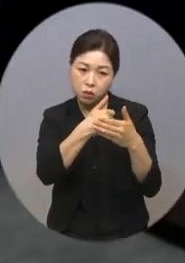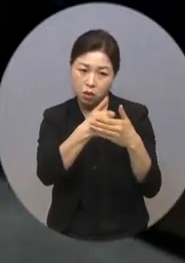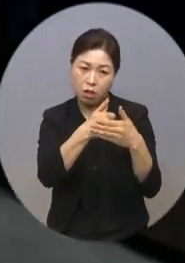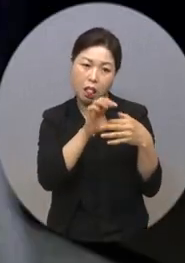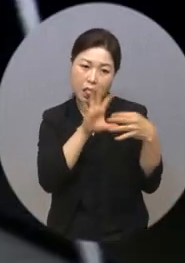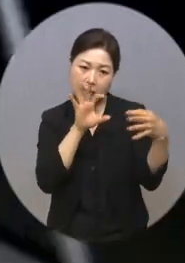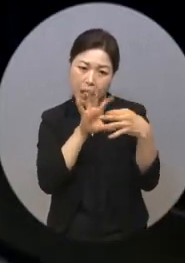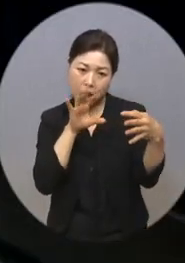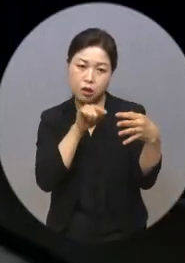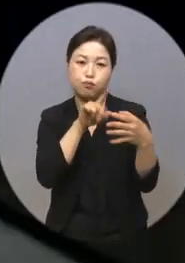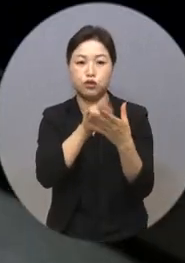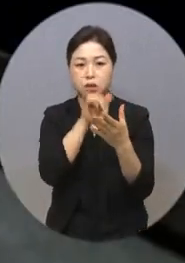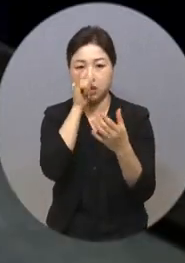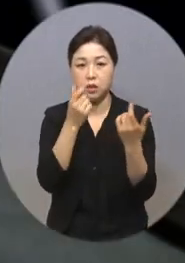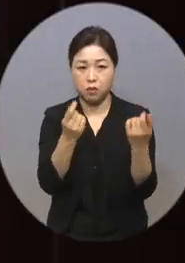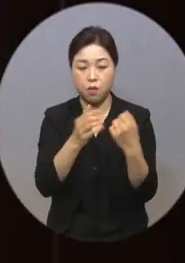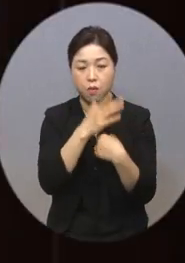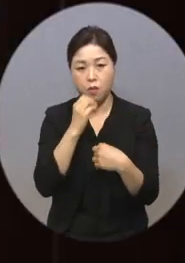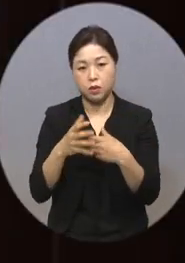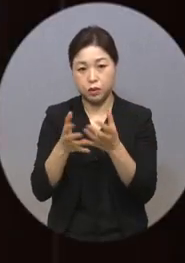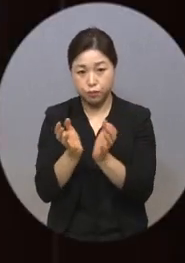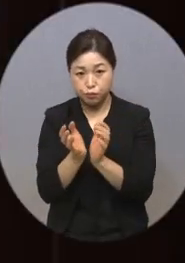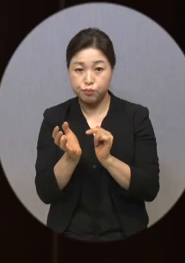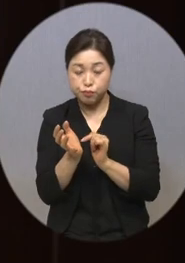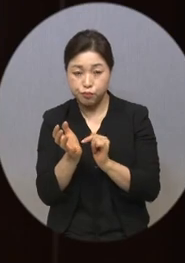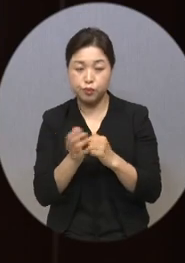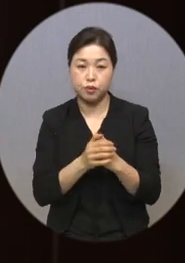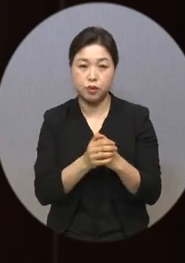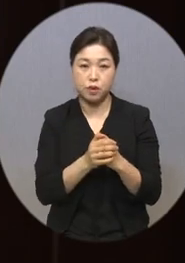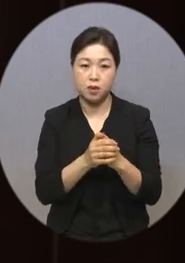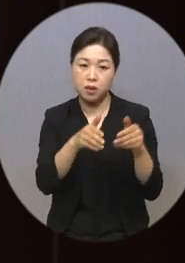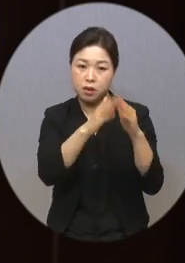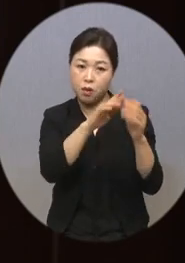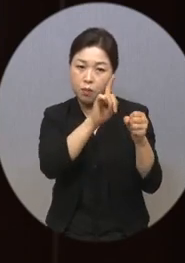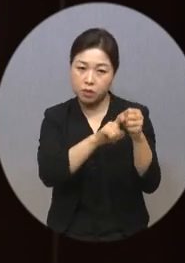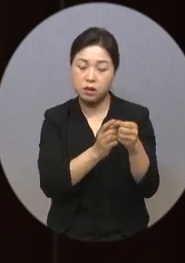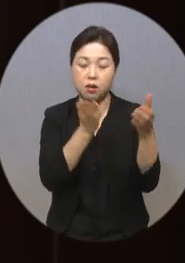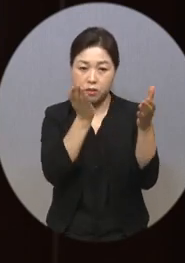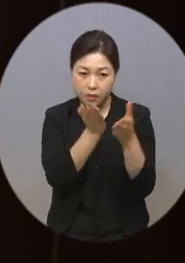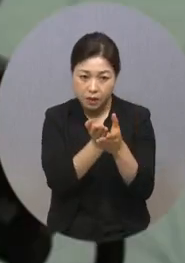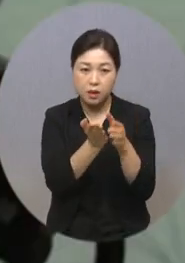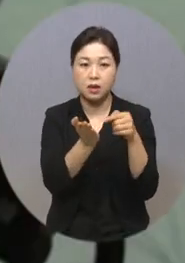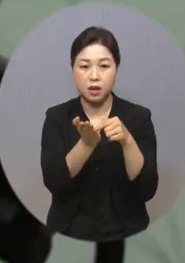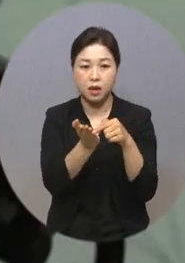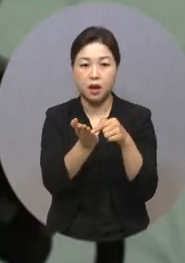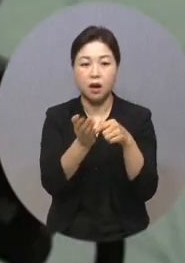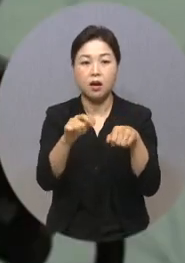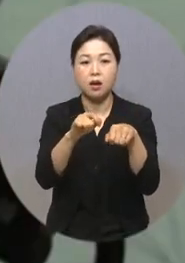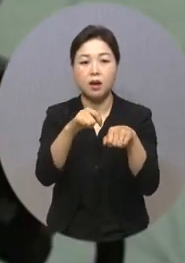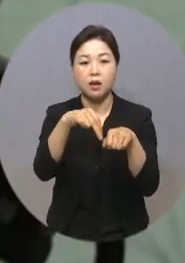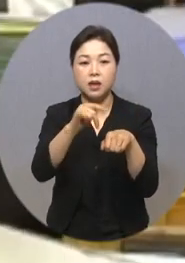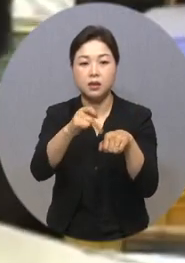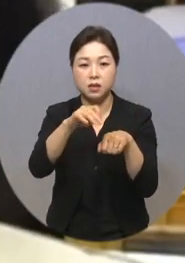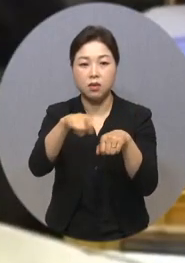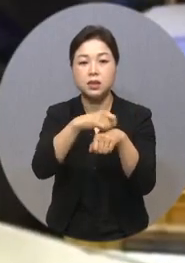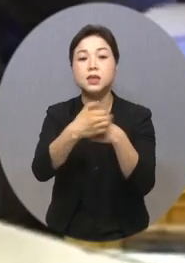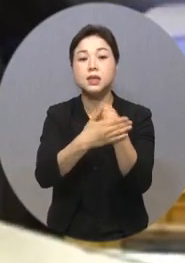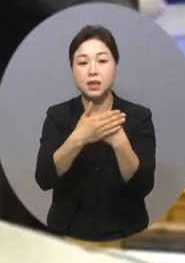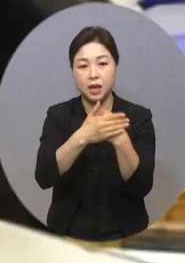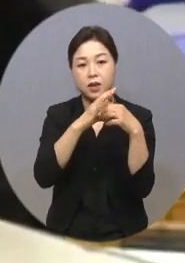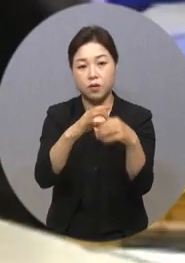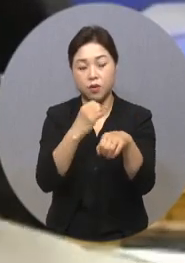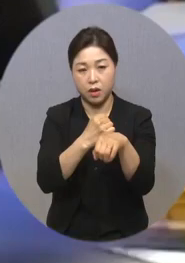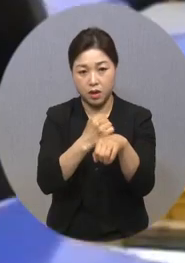제기해 왔고 복지부는 도의 취지 등을 고려해 상정 특례를 유지하기로 했습니다 다만 종합 조사 결과